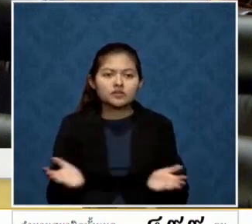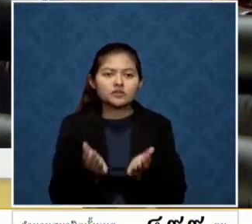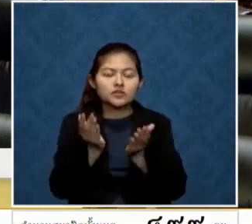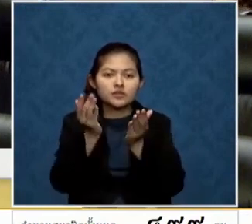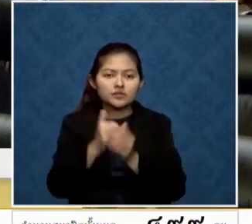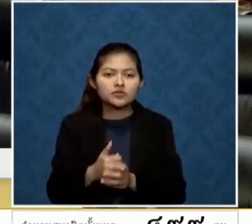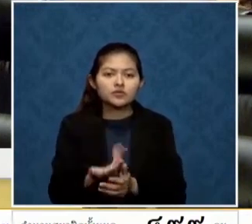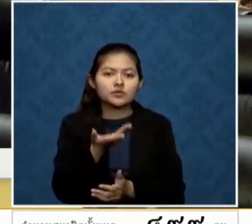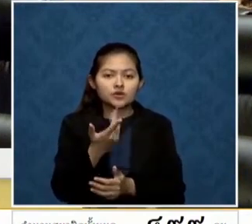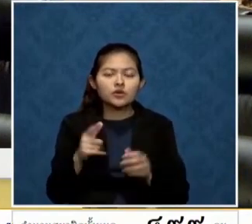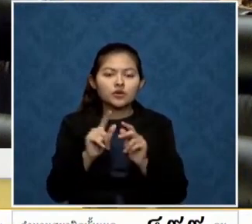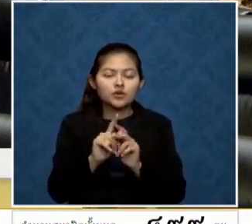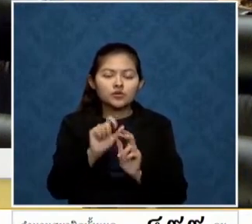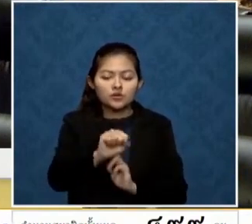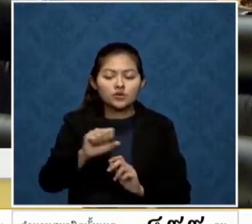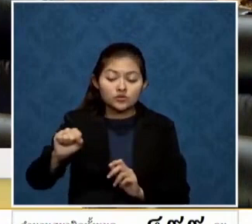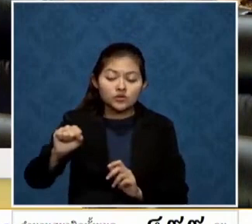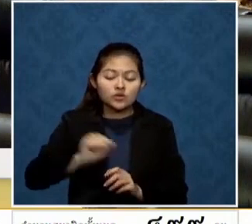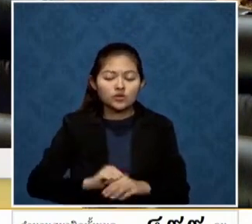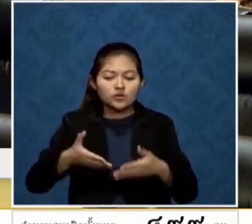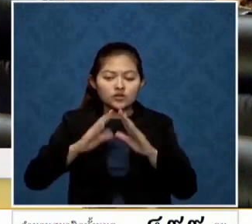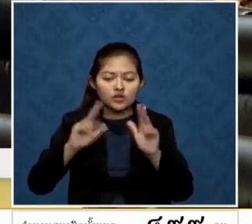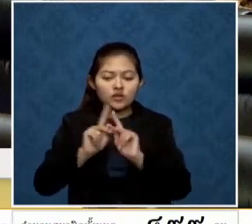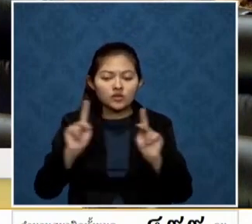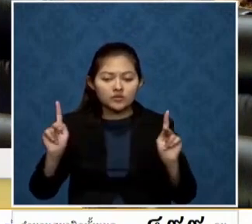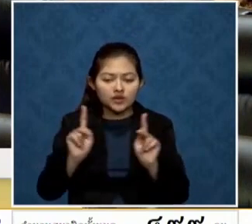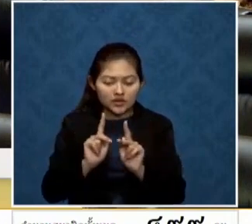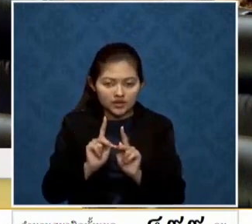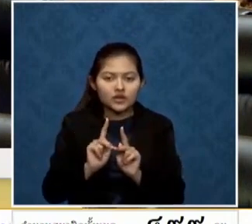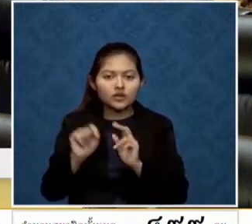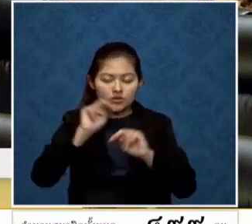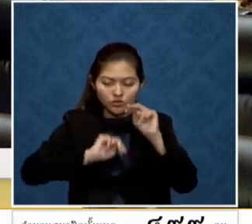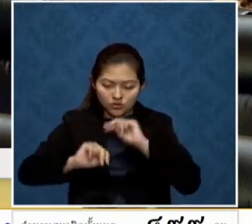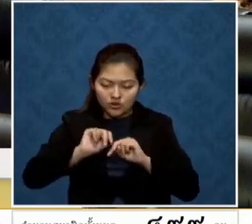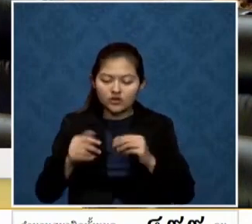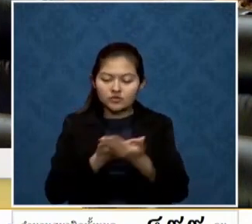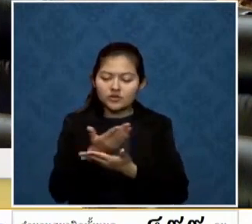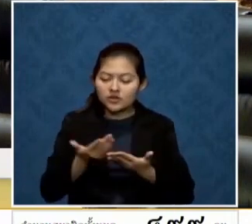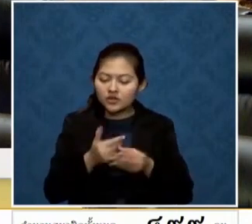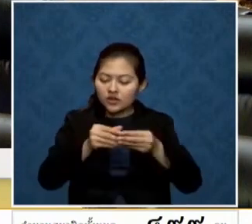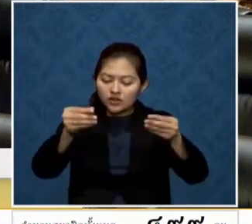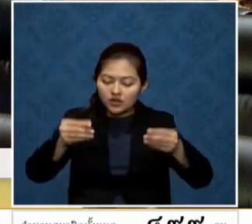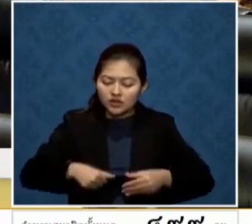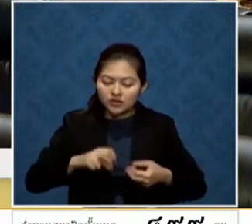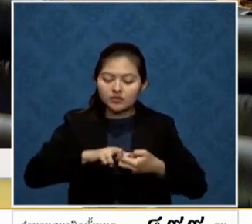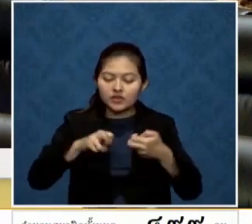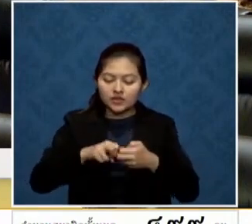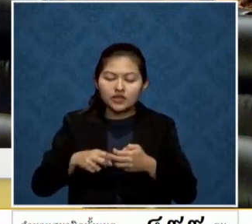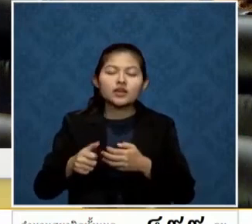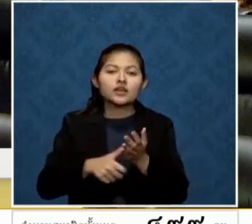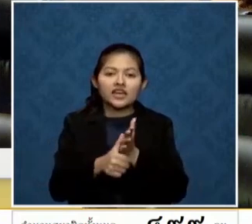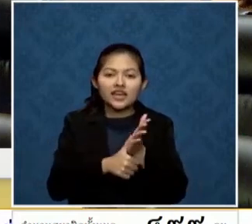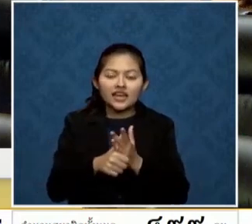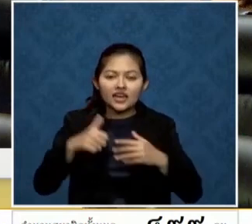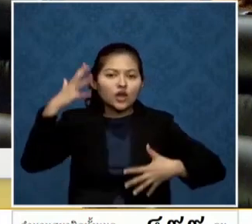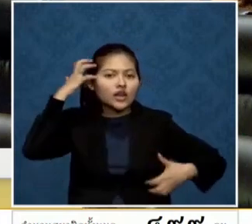เรื่องขอให้สมาชิกสภาผู้แทนราษฎรตั้งคณะกรรมาธิการวิสามัญพิจารณาศึกษาแก้ไขปัญหาการอยู่ร่วม